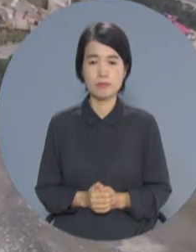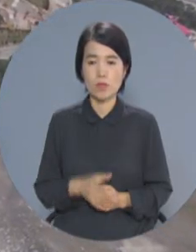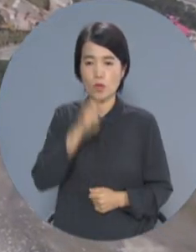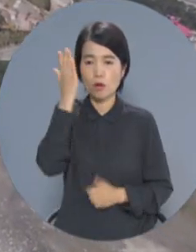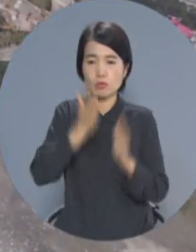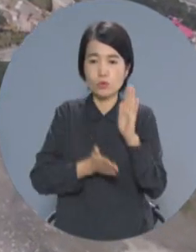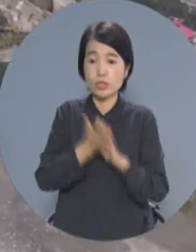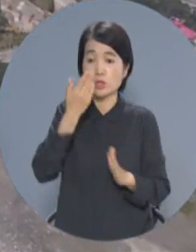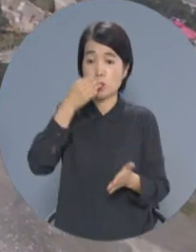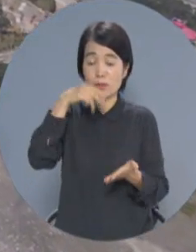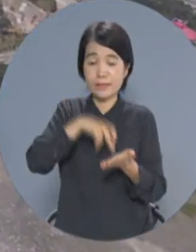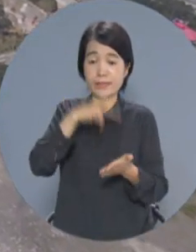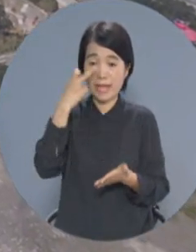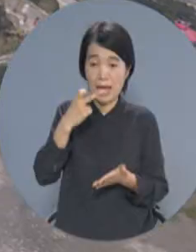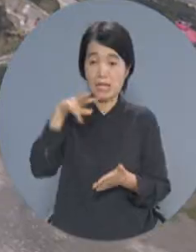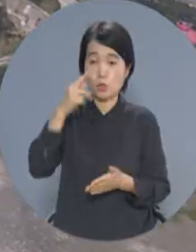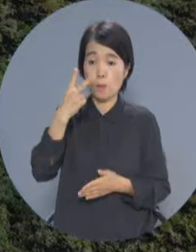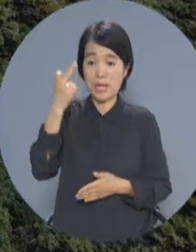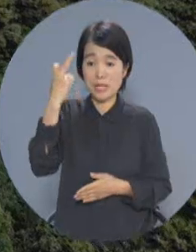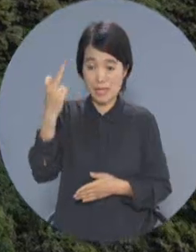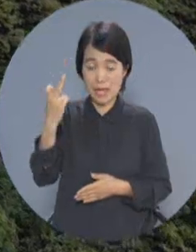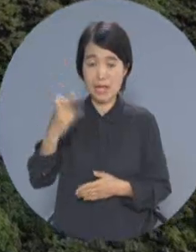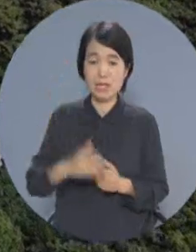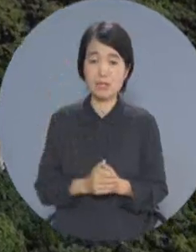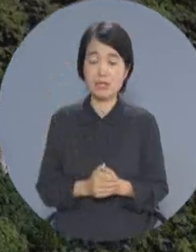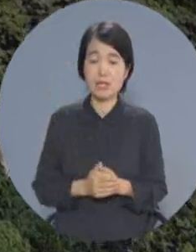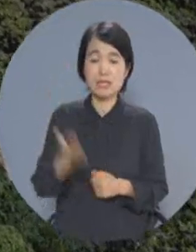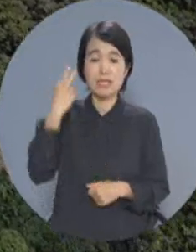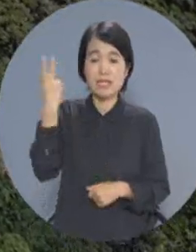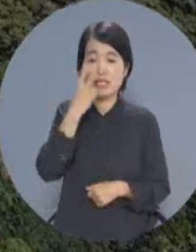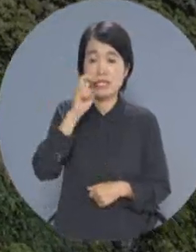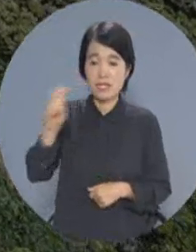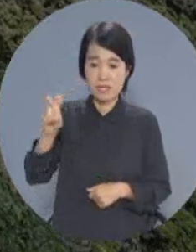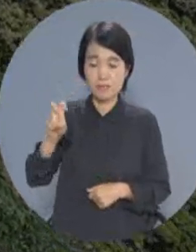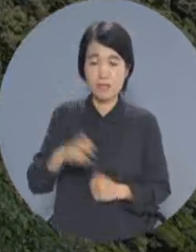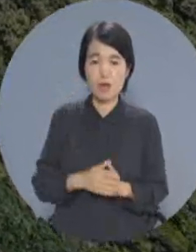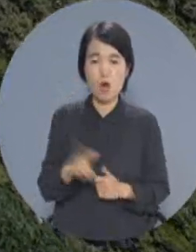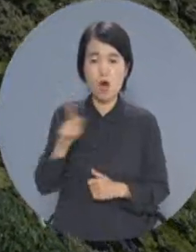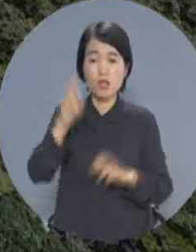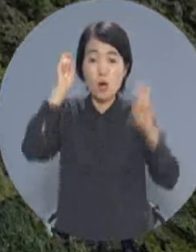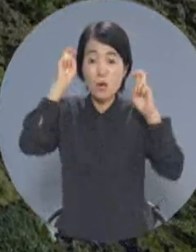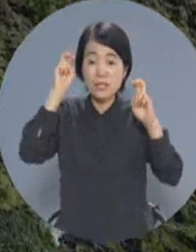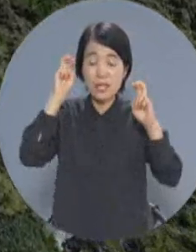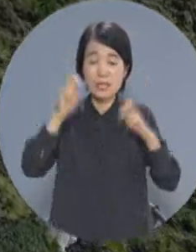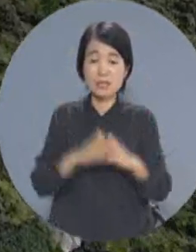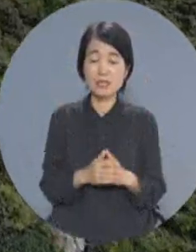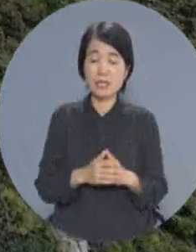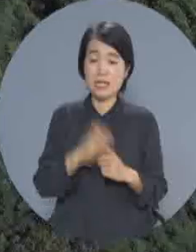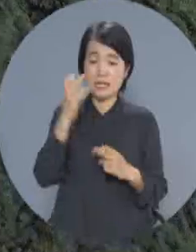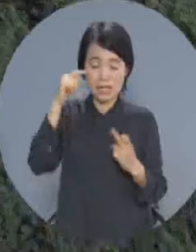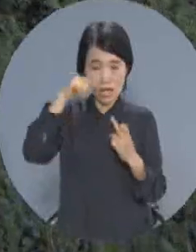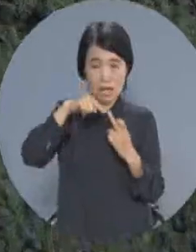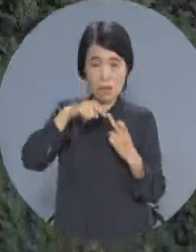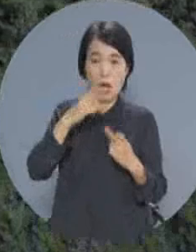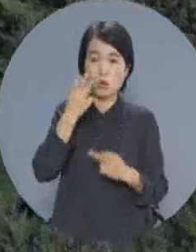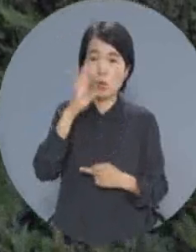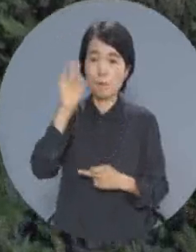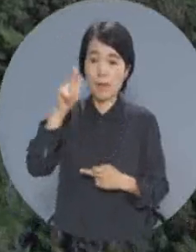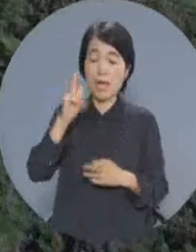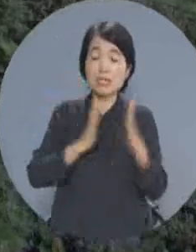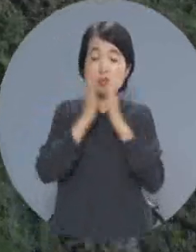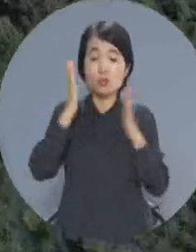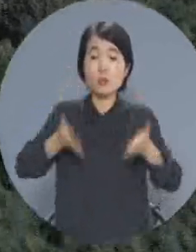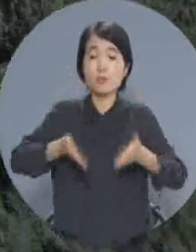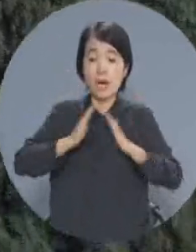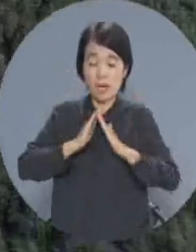여수시 돌산읍 평사리 소미산. 지난 2020년 모 개발업체는 이 산 정상에 동백숲을